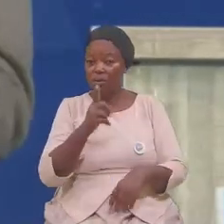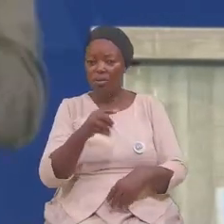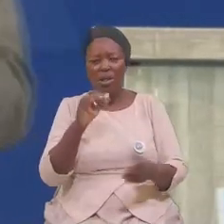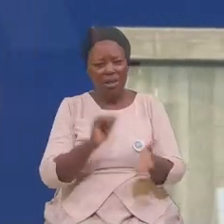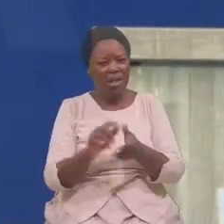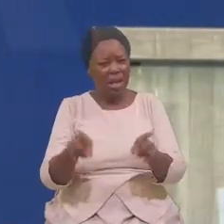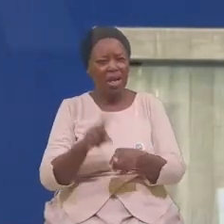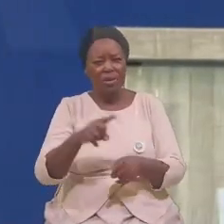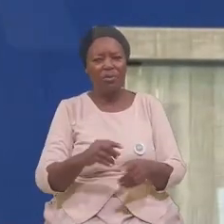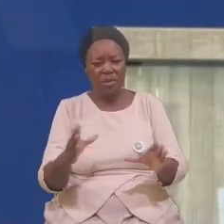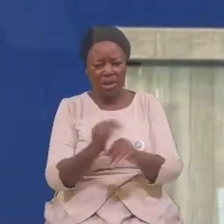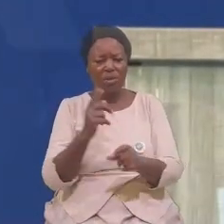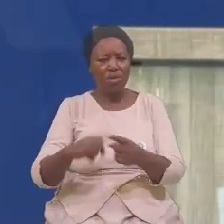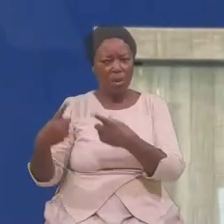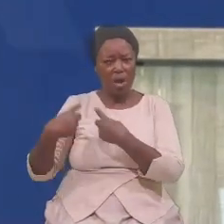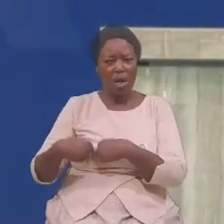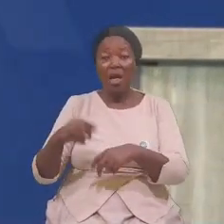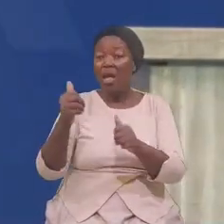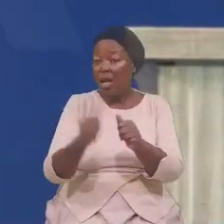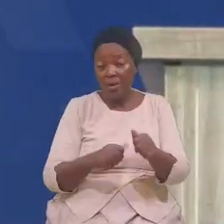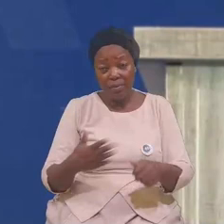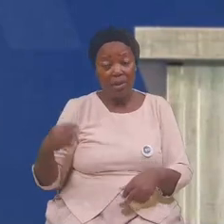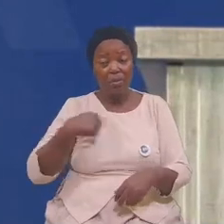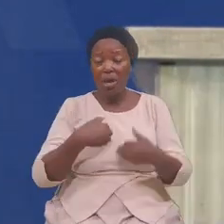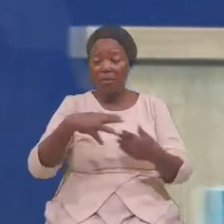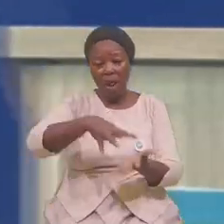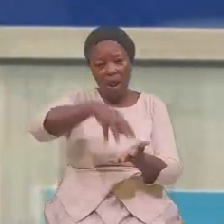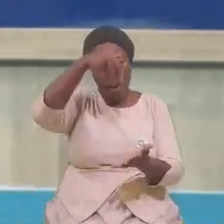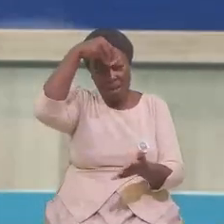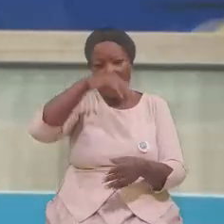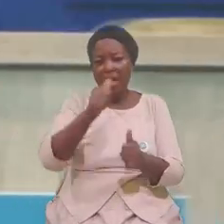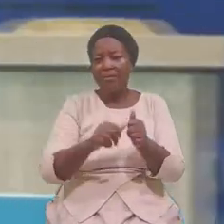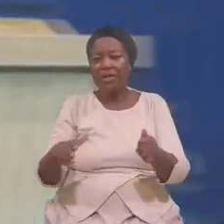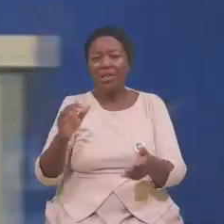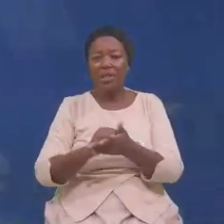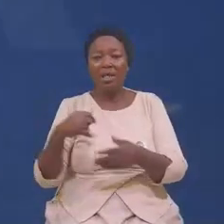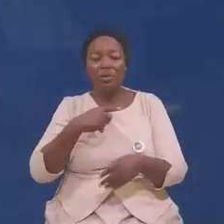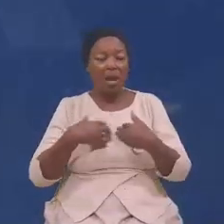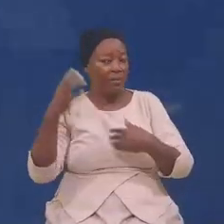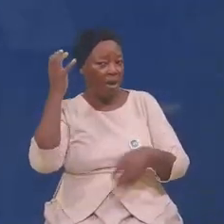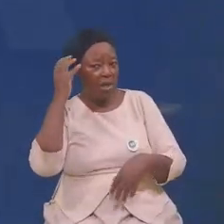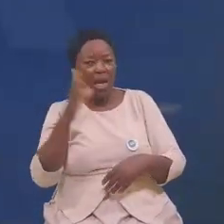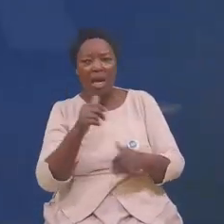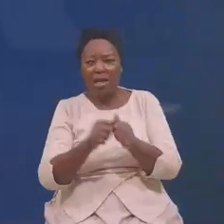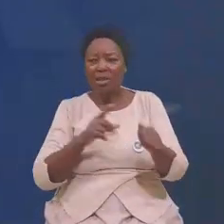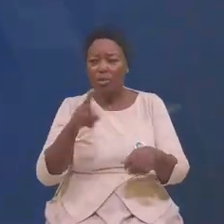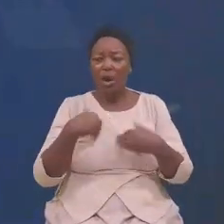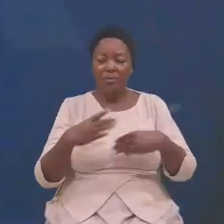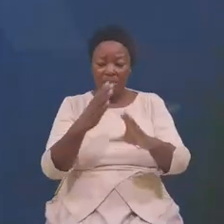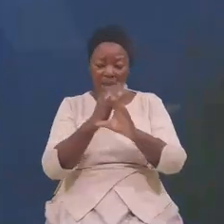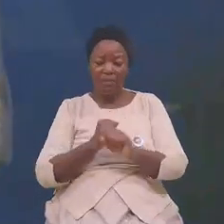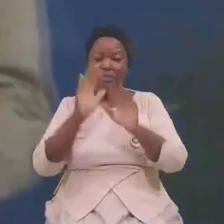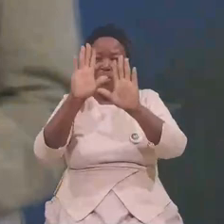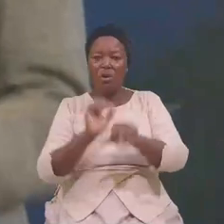Comme tu prends à cœur tout ce que nous avons appris, tout ce que nous avons entendu, et tu as reçu des miracles